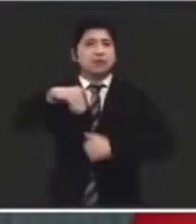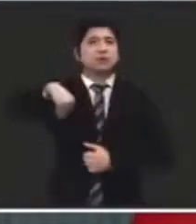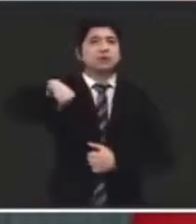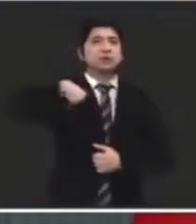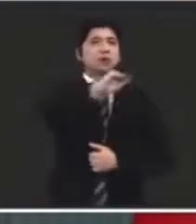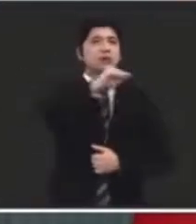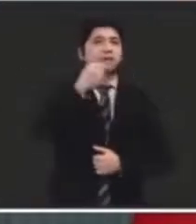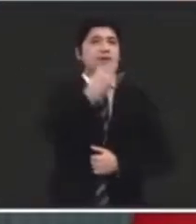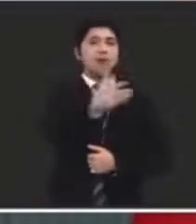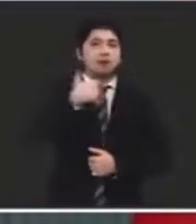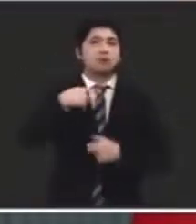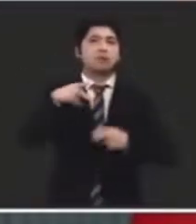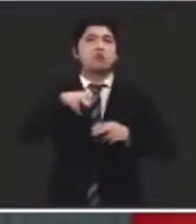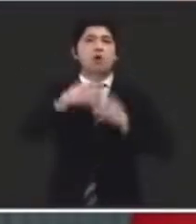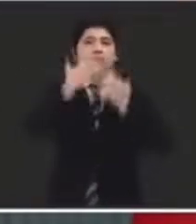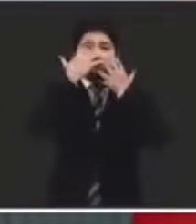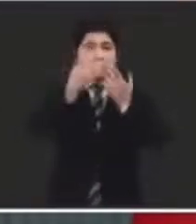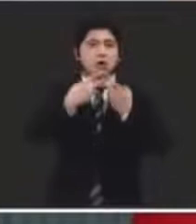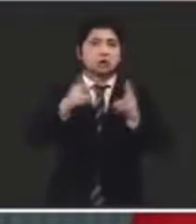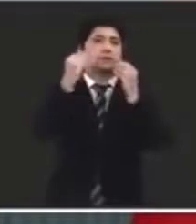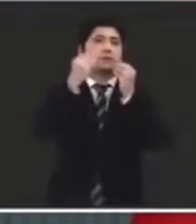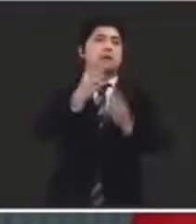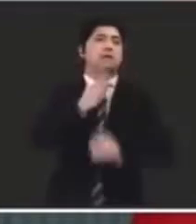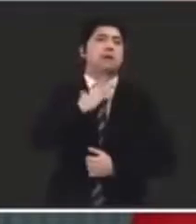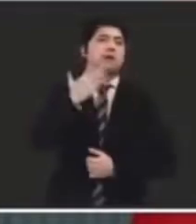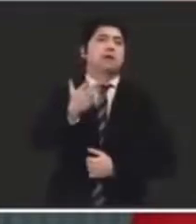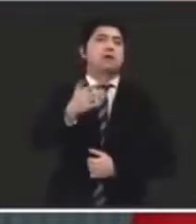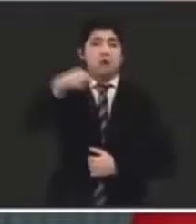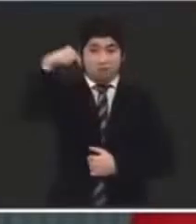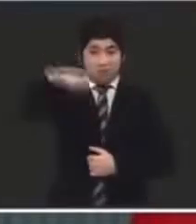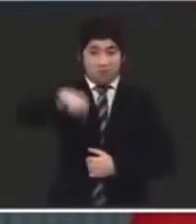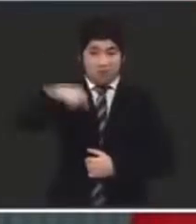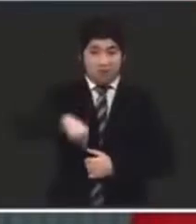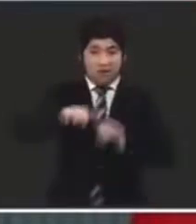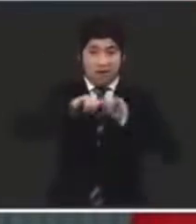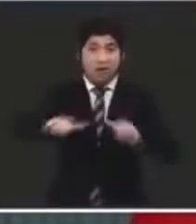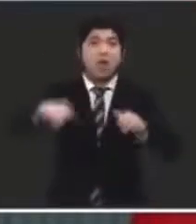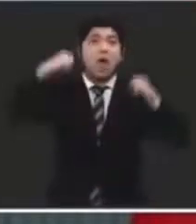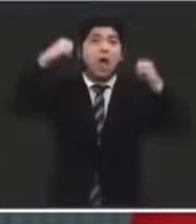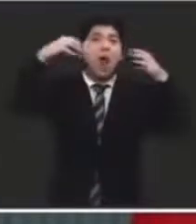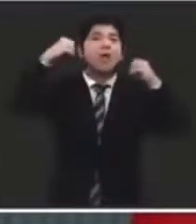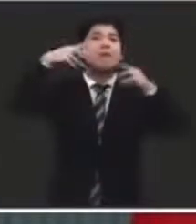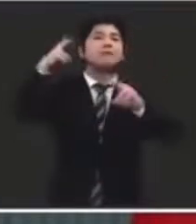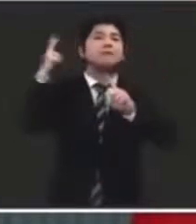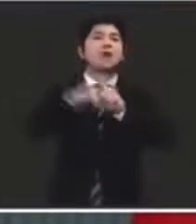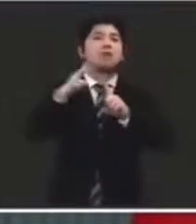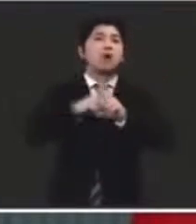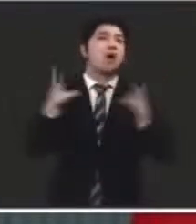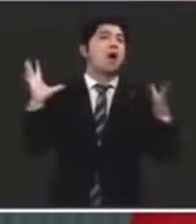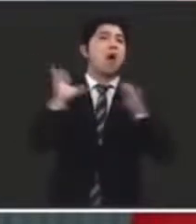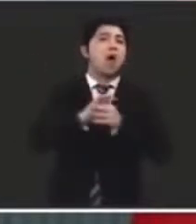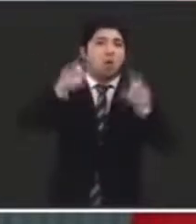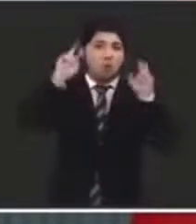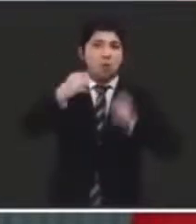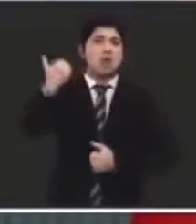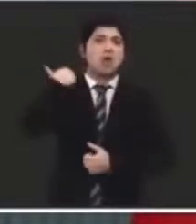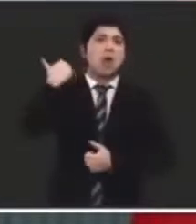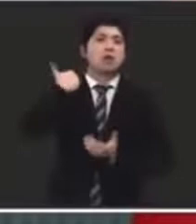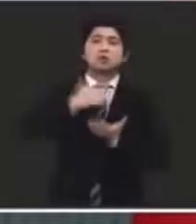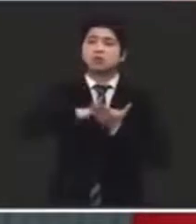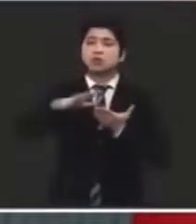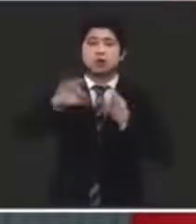satabilmelerinin yolunu açmıştık Bugün de yine elektrik faturalarıyla ilgili yeni bir